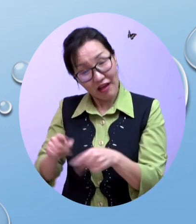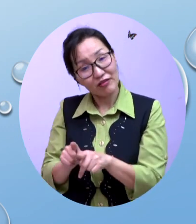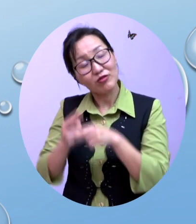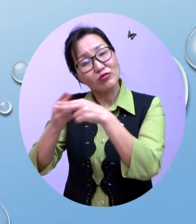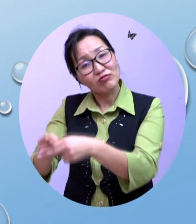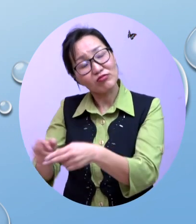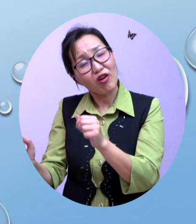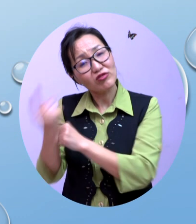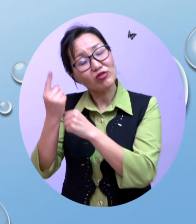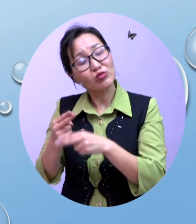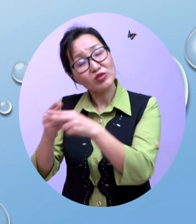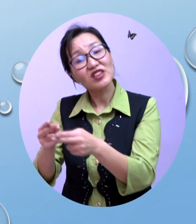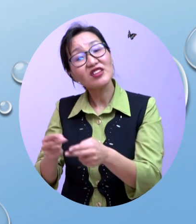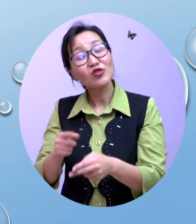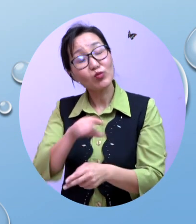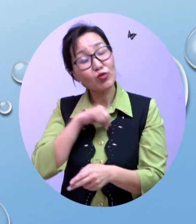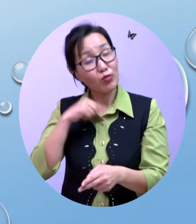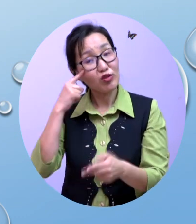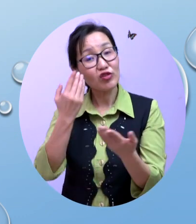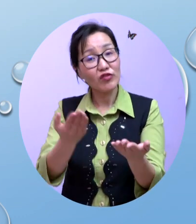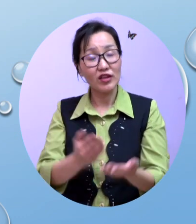За бодоорой хүүхдүүд ээ.